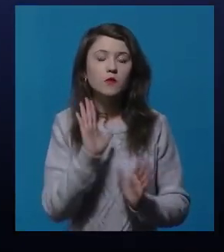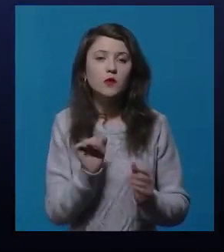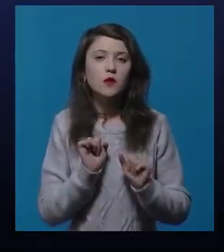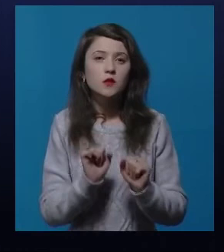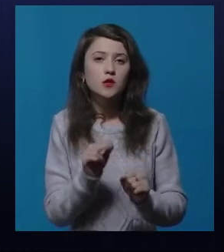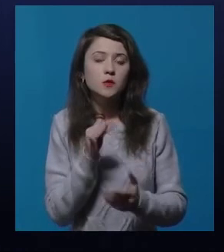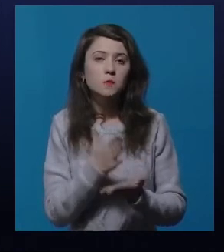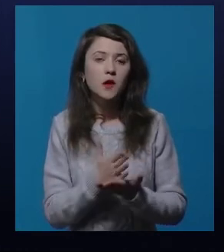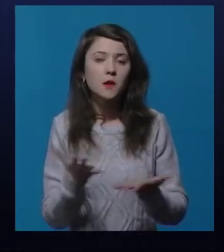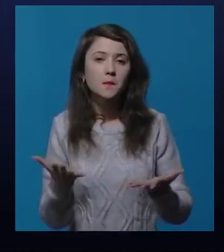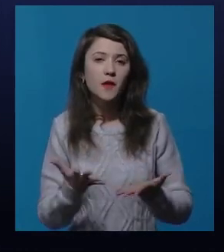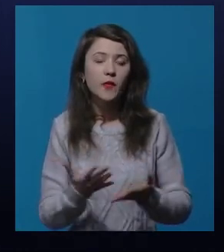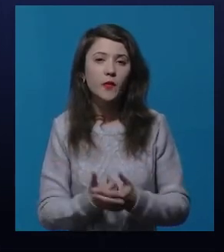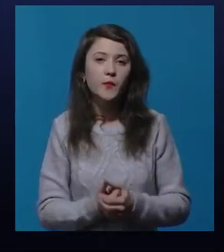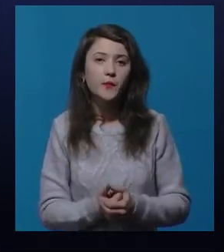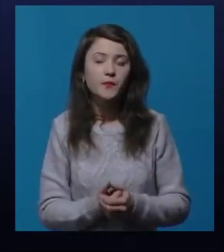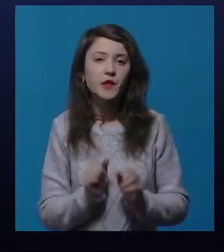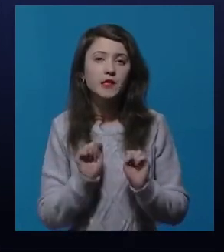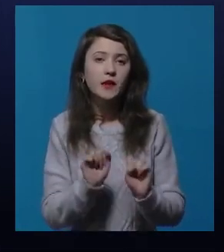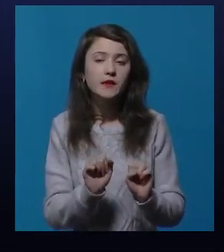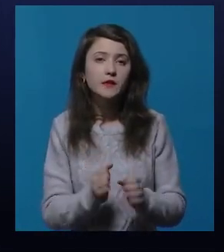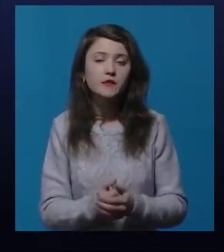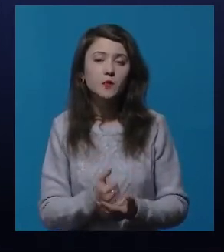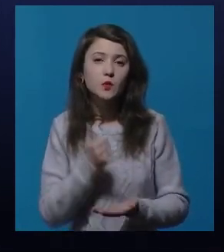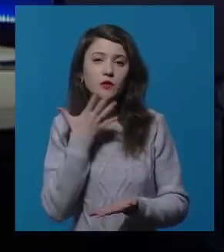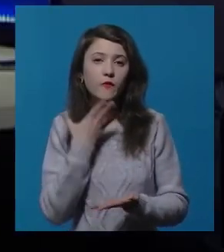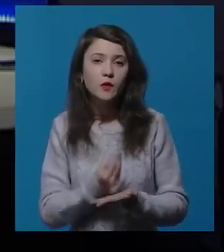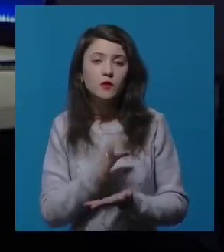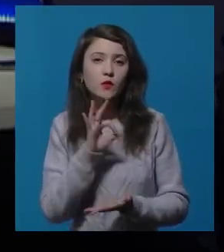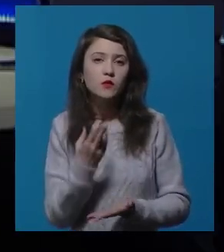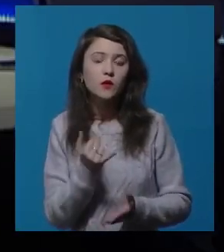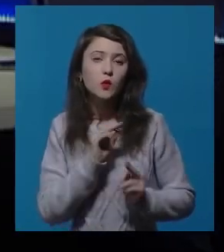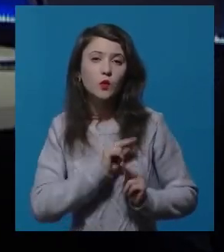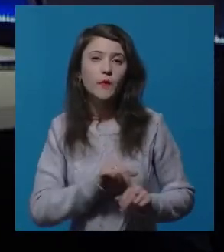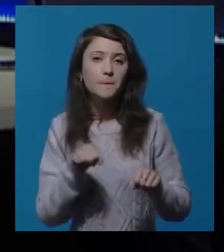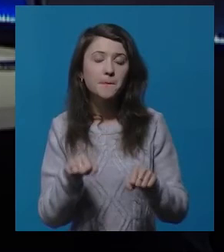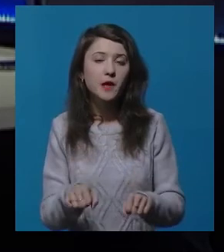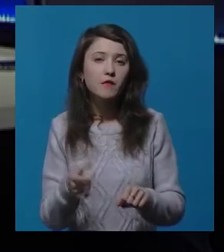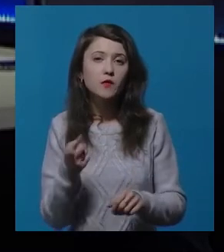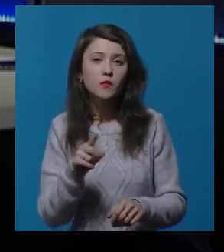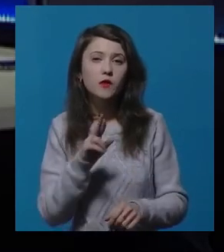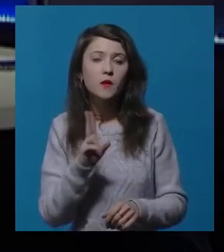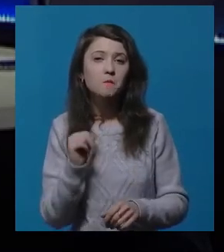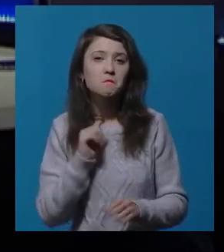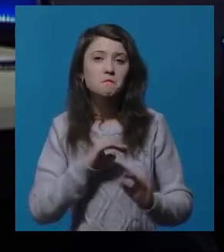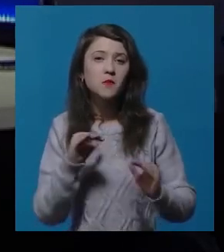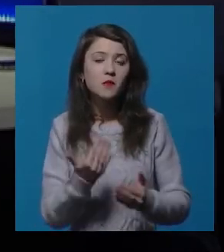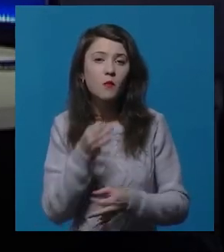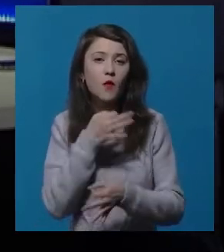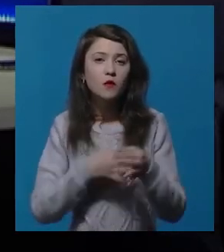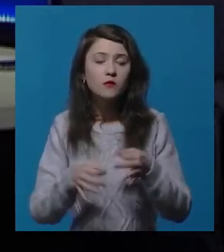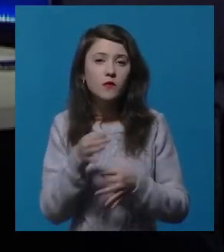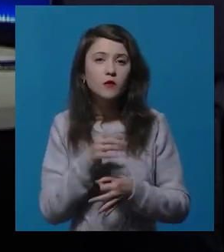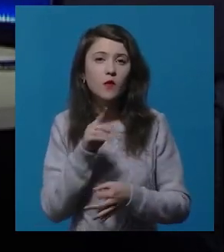мати певний захист своїх соціальних і трудових прав. І тому, як мінімум, проконсультуватися щодо